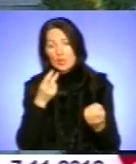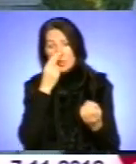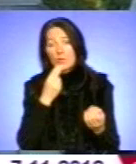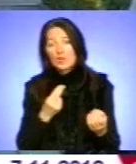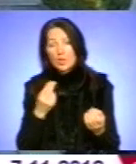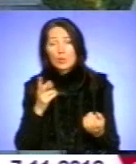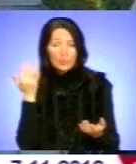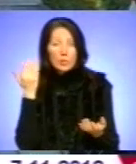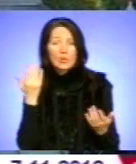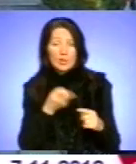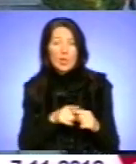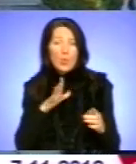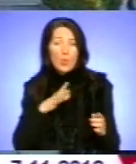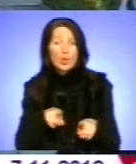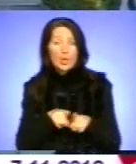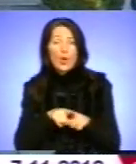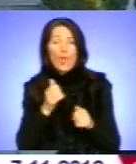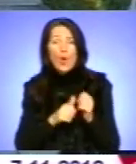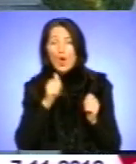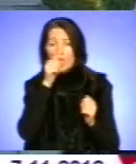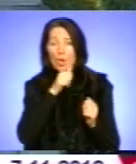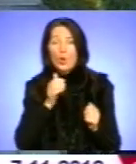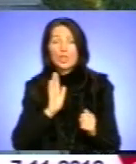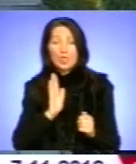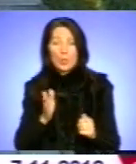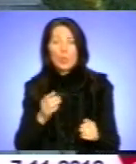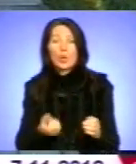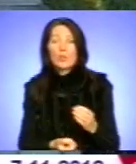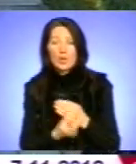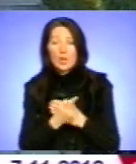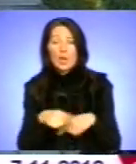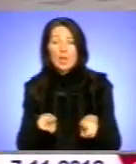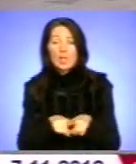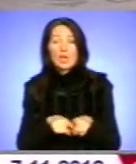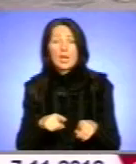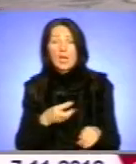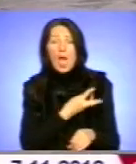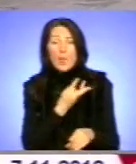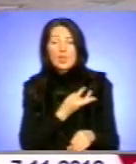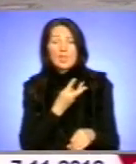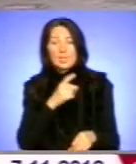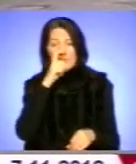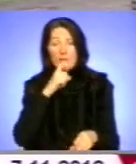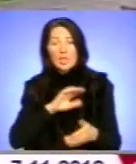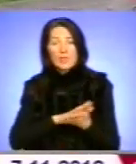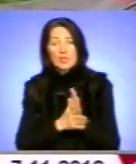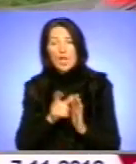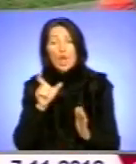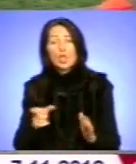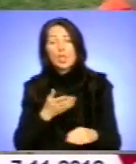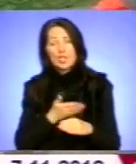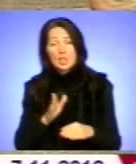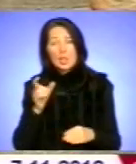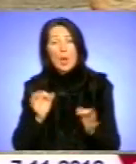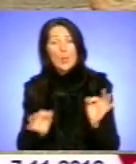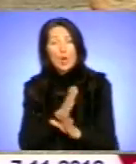це було. Так, і тоді кожна осінь буде викликати такий емоційний негативний стан. Людина – частина природи, тому